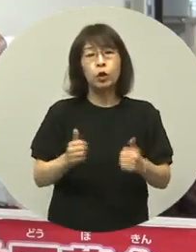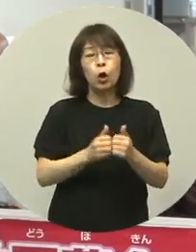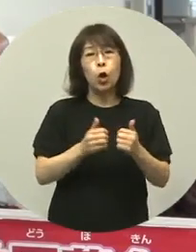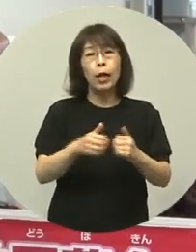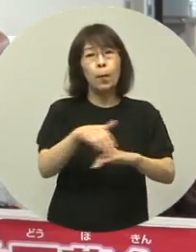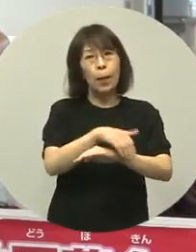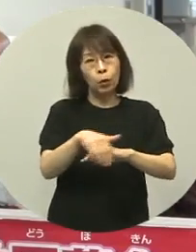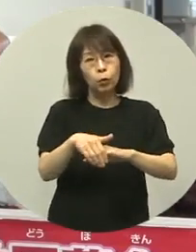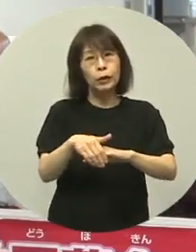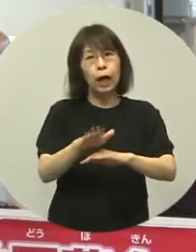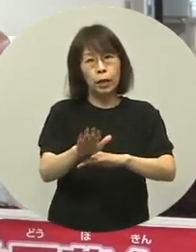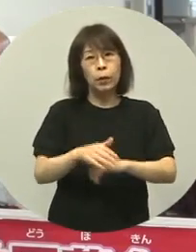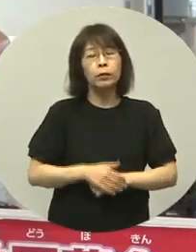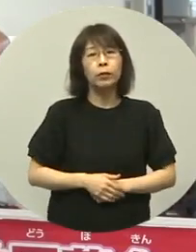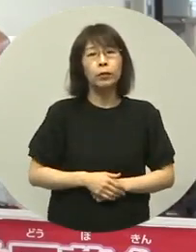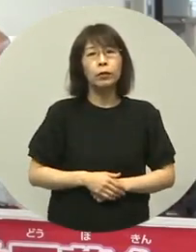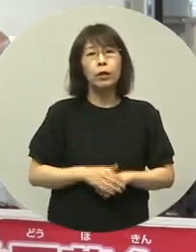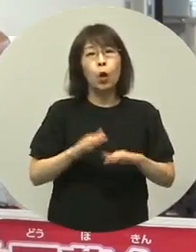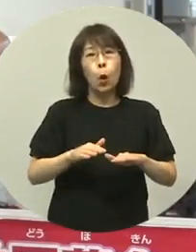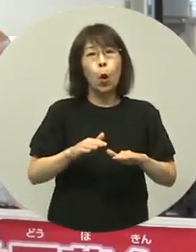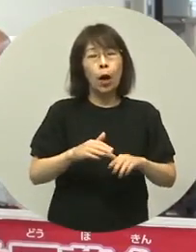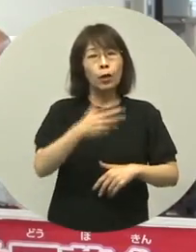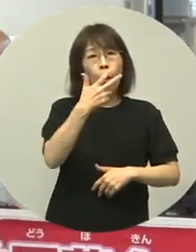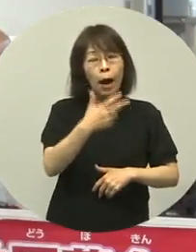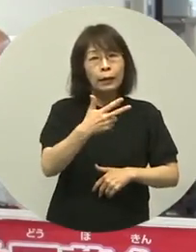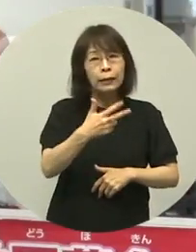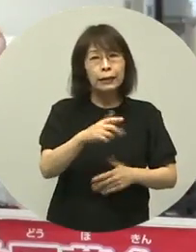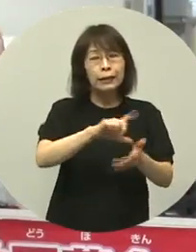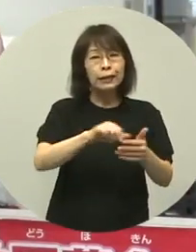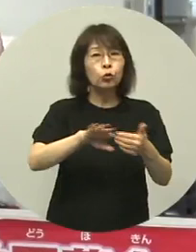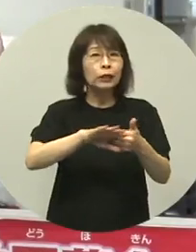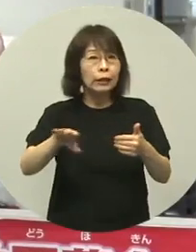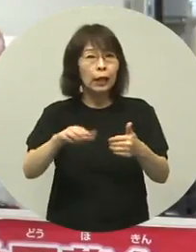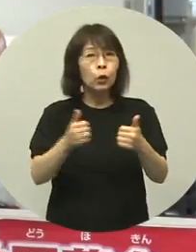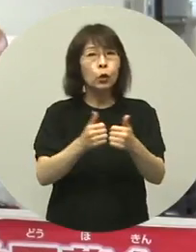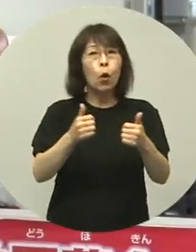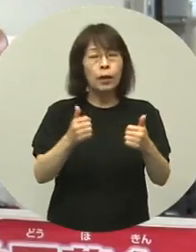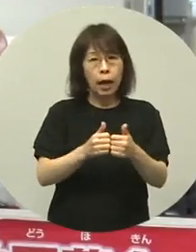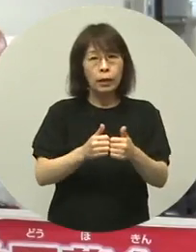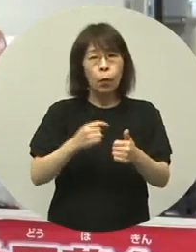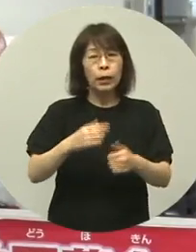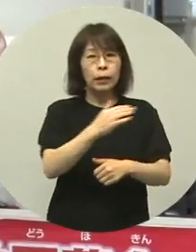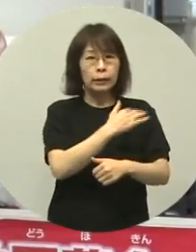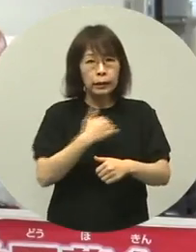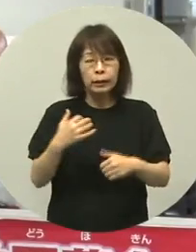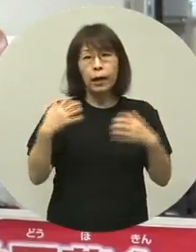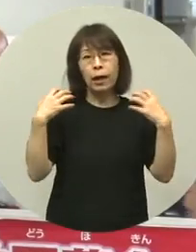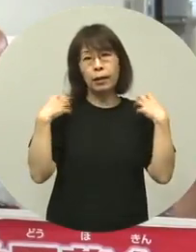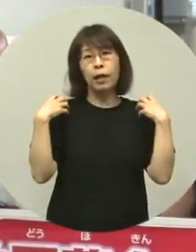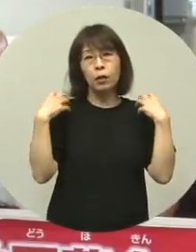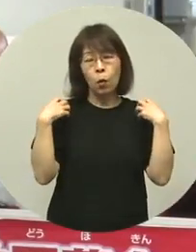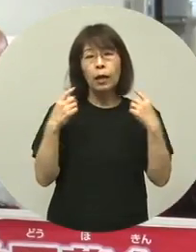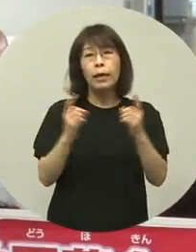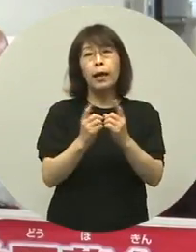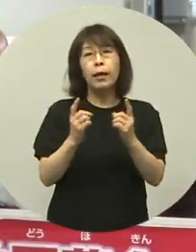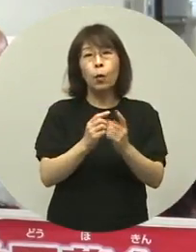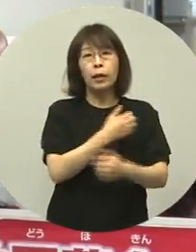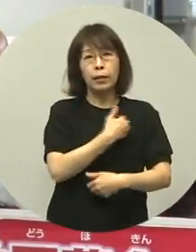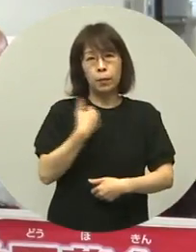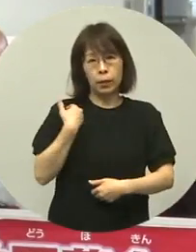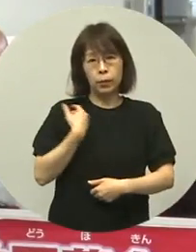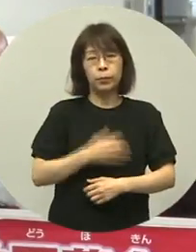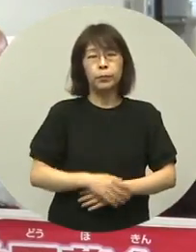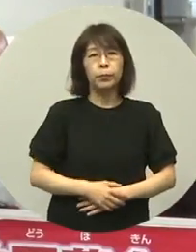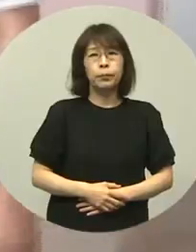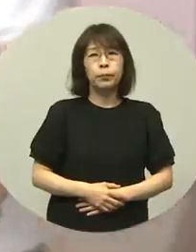ので、今回配置されていない地区の相談も、社協の方で、受けて対応させていただいているということ